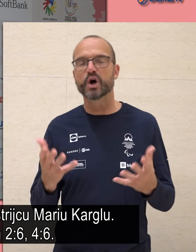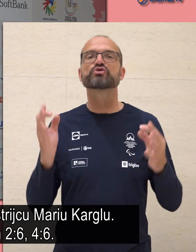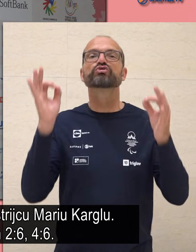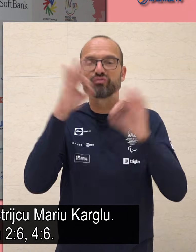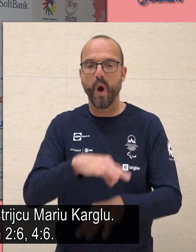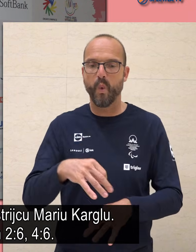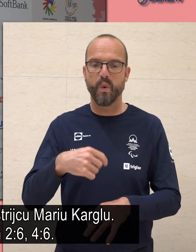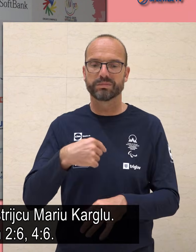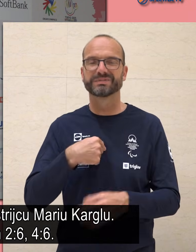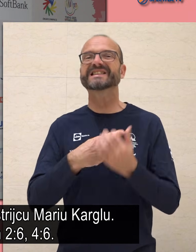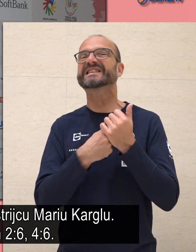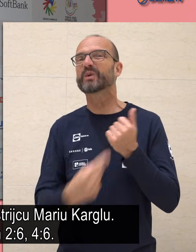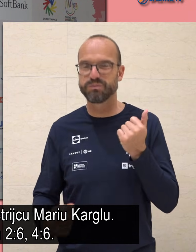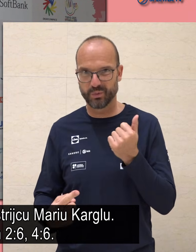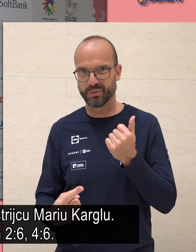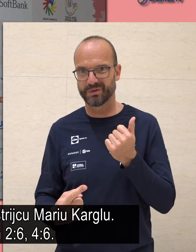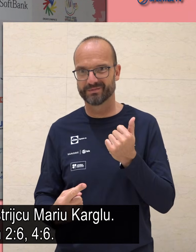žal se je izgubil